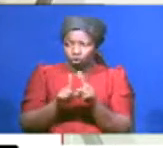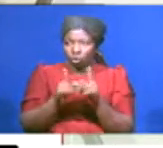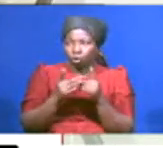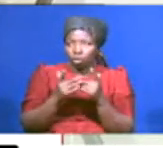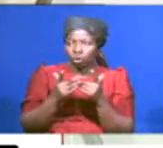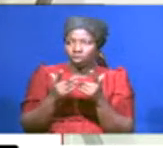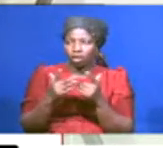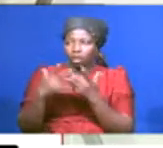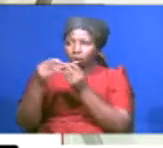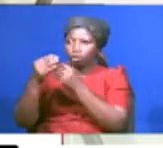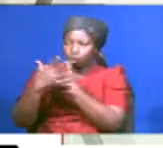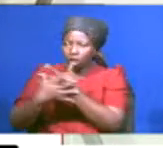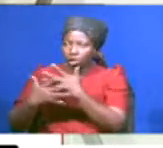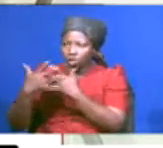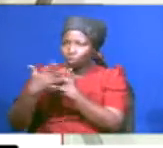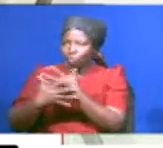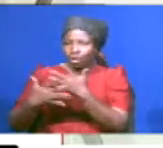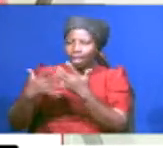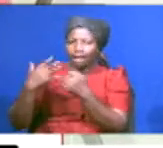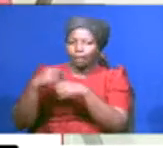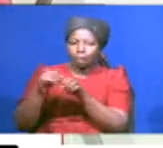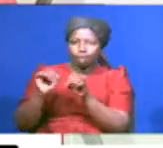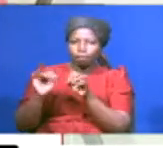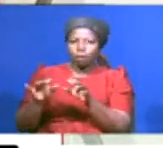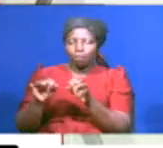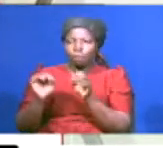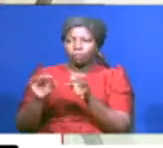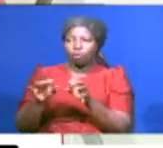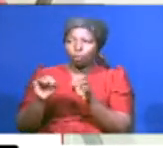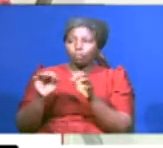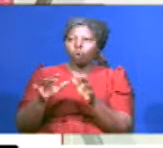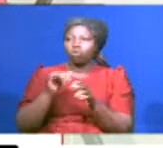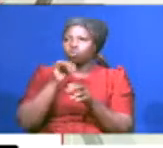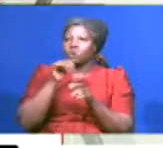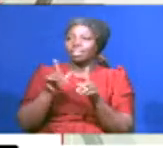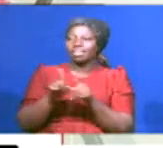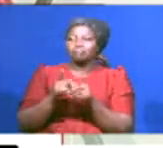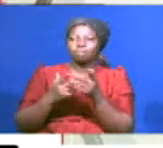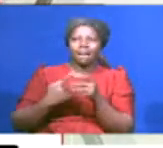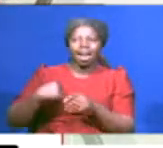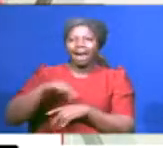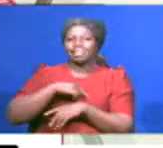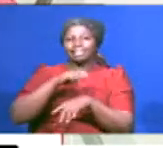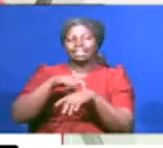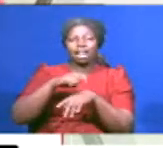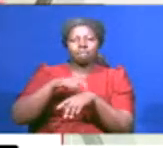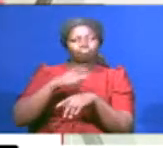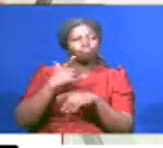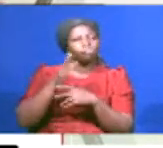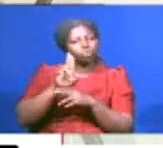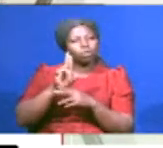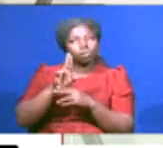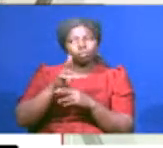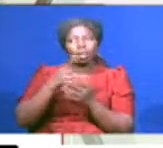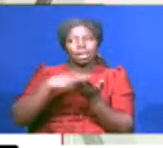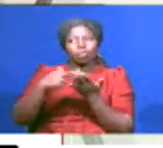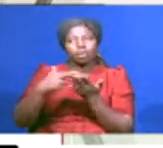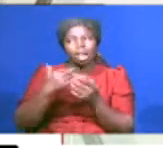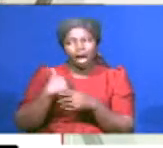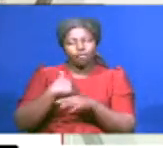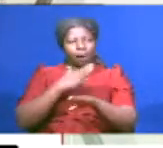kompyuta, wanatengenezwa beats. Unaona? Sio kama sisi mimi nitakurekodi, naingia kwa studio na wana muziki wangu na vyombo. Wao ni